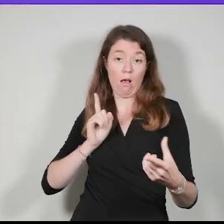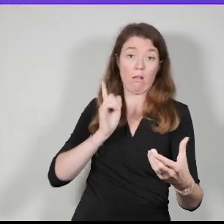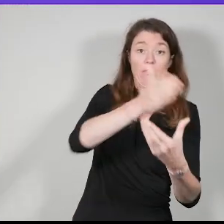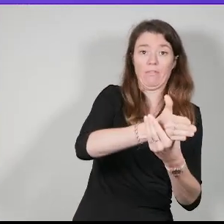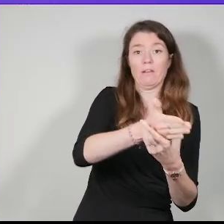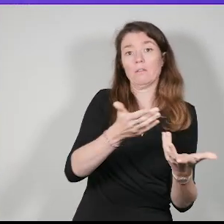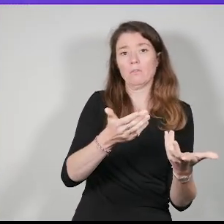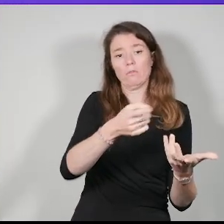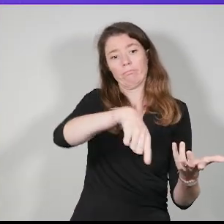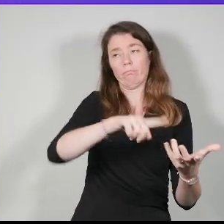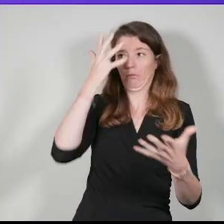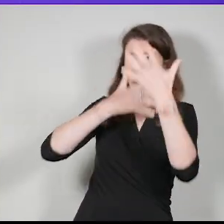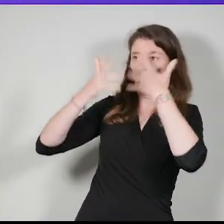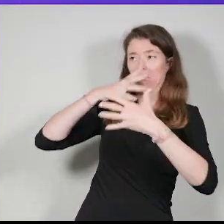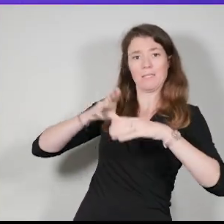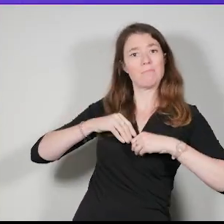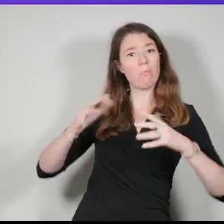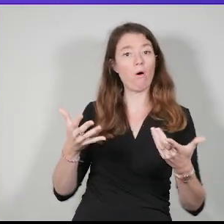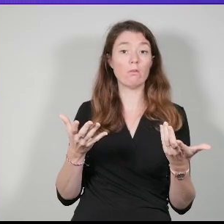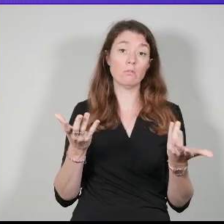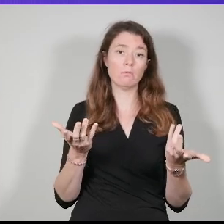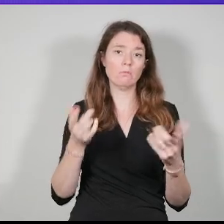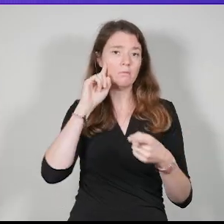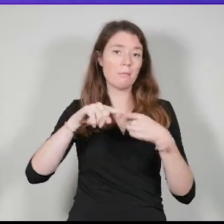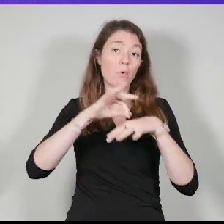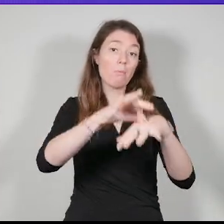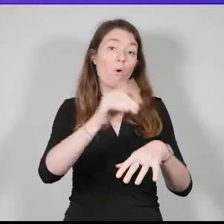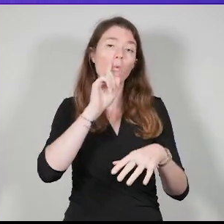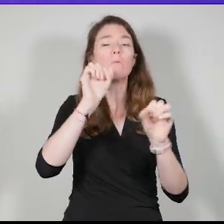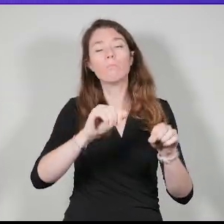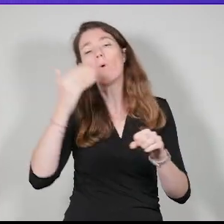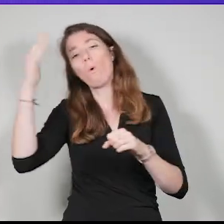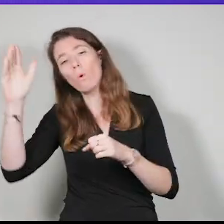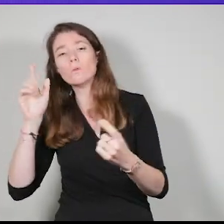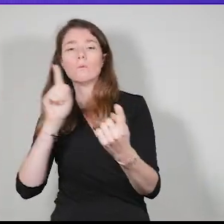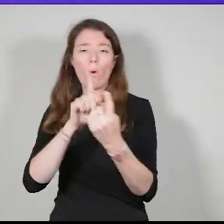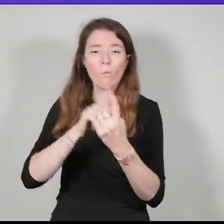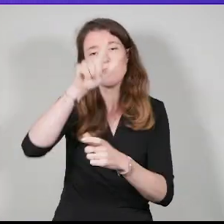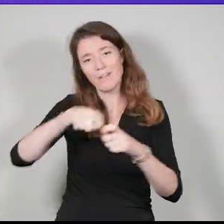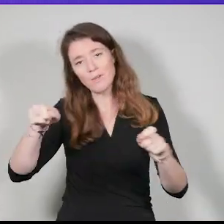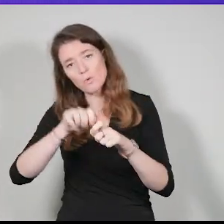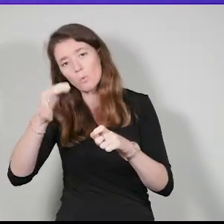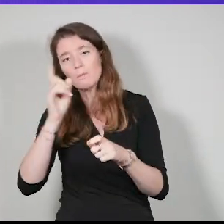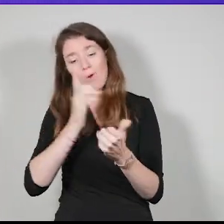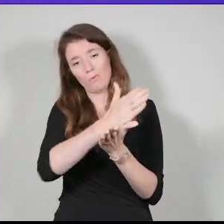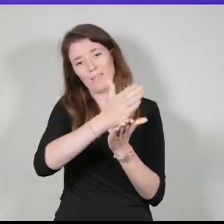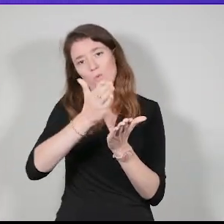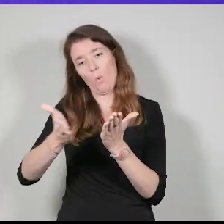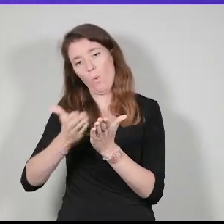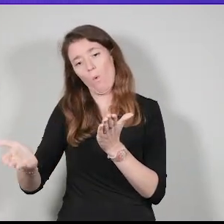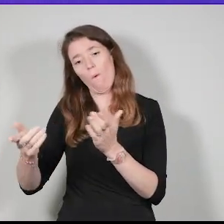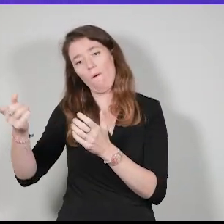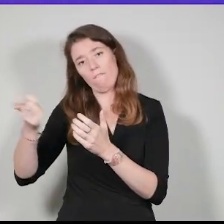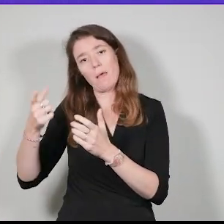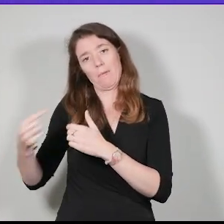aussi. Sur une modalité d'accompagnement, parce qu'il peut y avoir des rencontres, des évaluations. Je vous ai dit, les orientations sont faites par